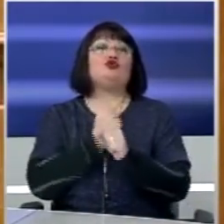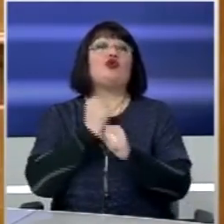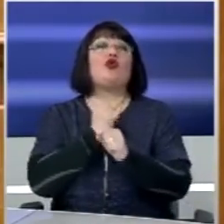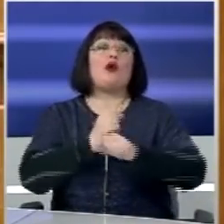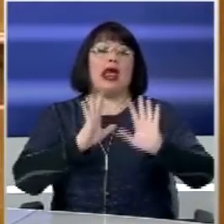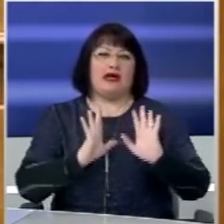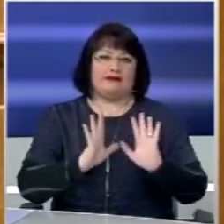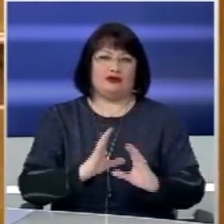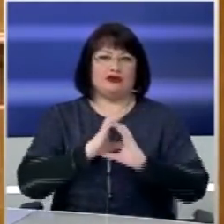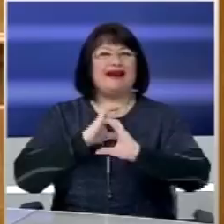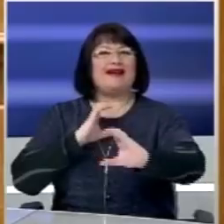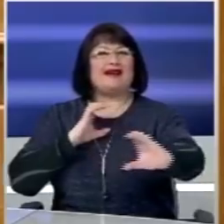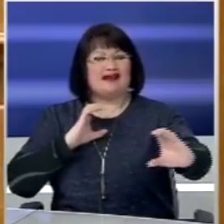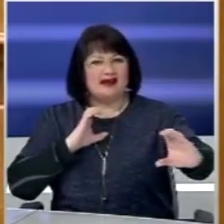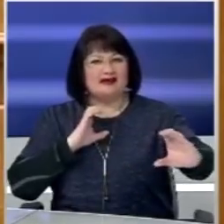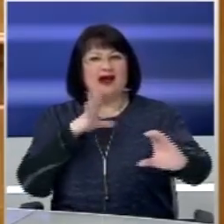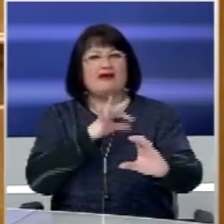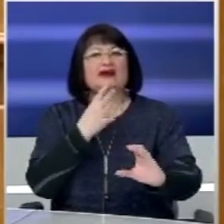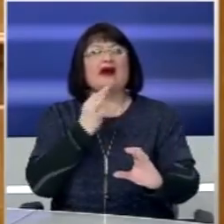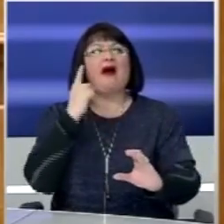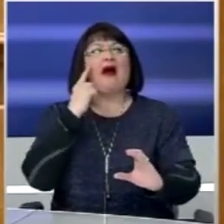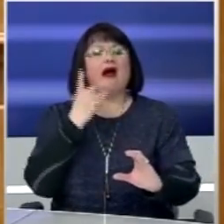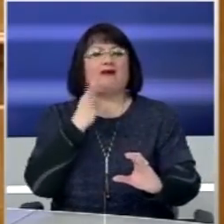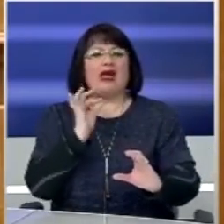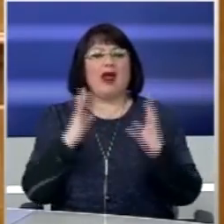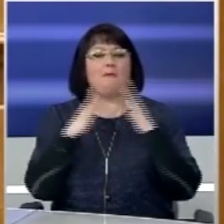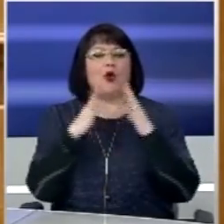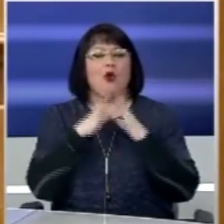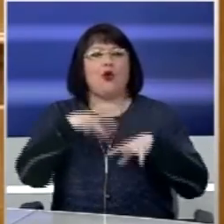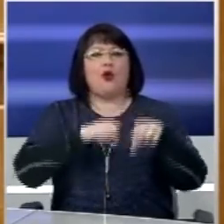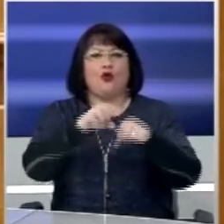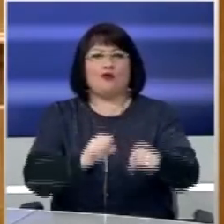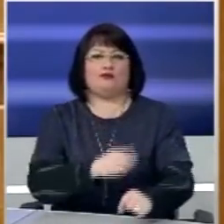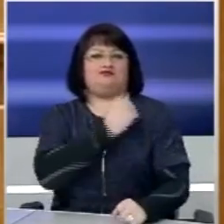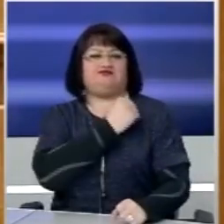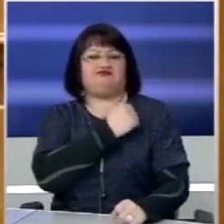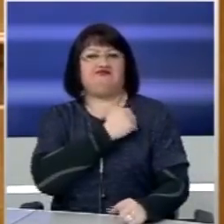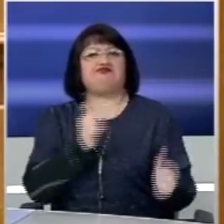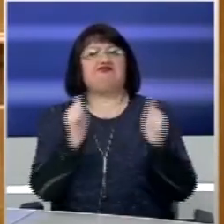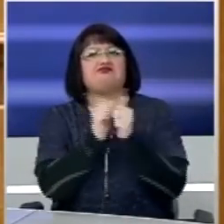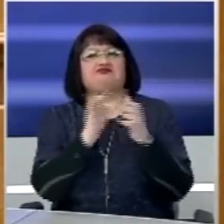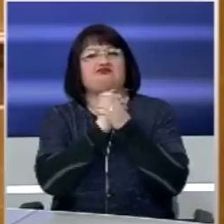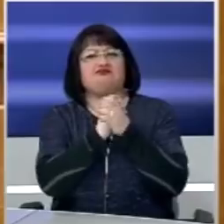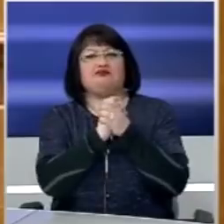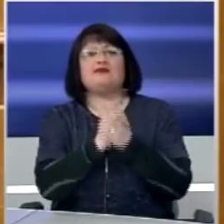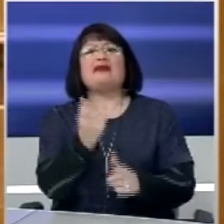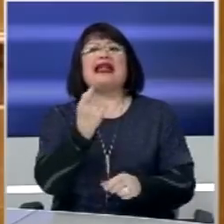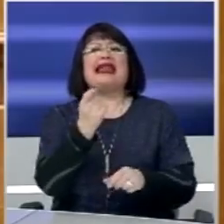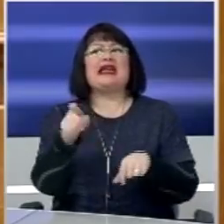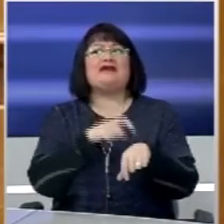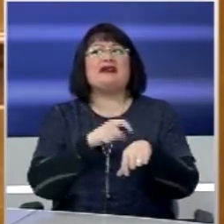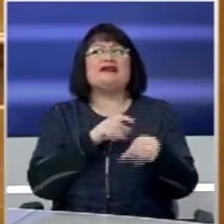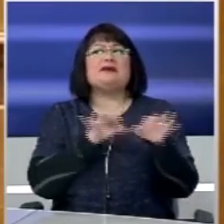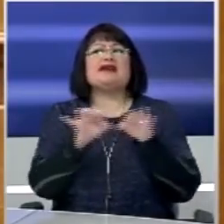είναι μαγνήτες ανταγωνισμών και πολέμων. Ζητάτε ομοψυχία στα σχέδια των λίγων αυτής της